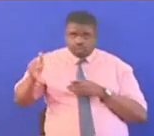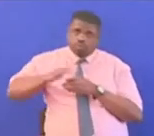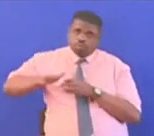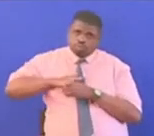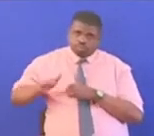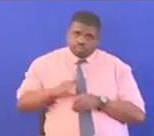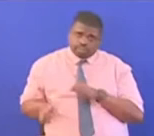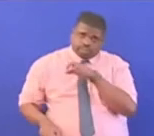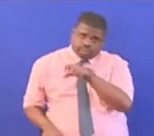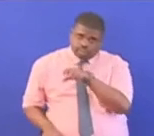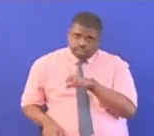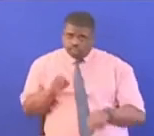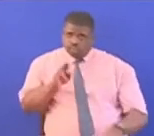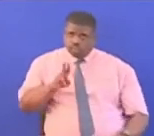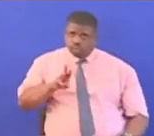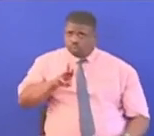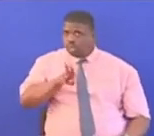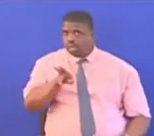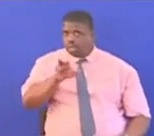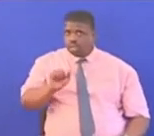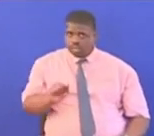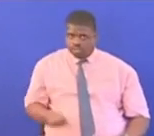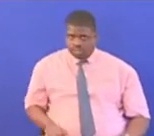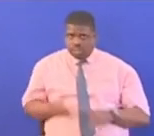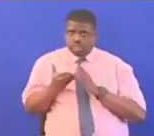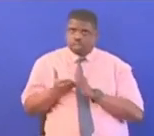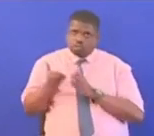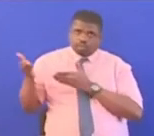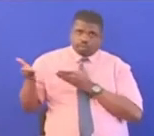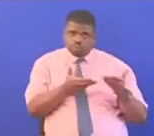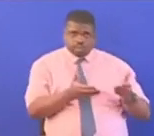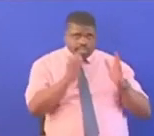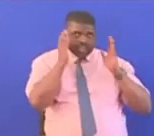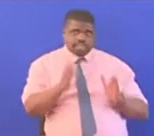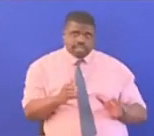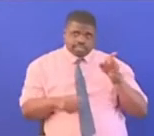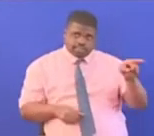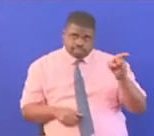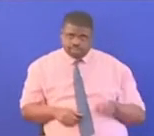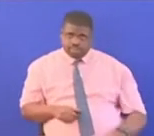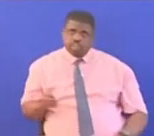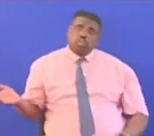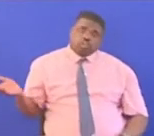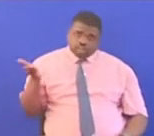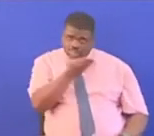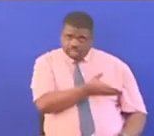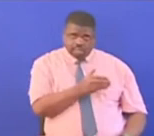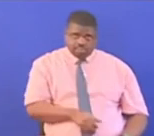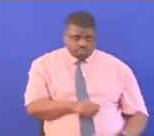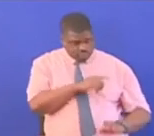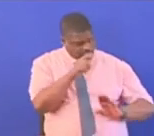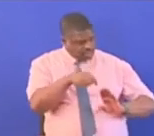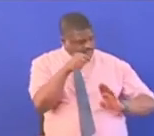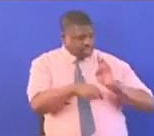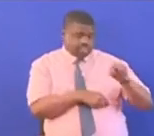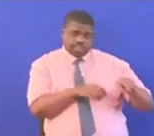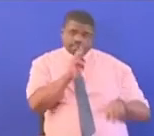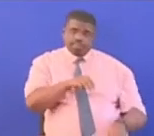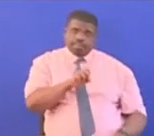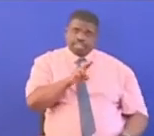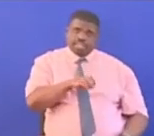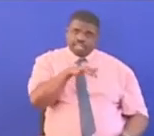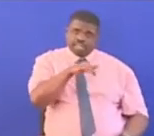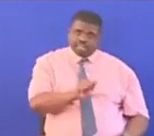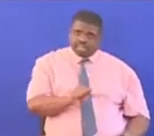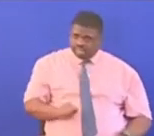baada ya kwenda kule Ruaha. Nakuomba na nikualike rasmi uje kanda ya kaskazini kwa maana ya mkoa wa Manyara na mkoa wa